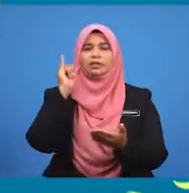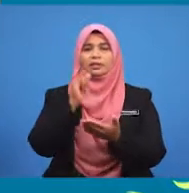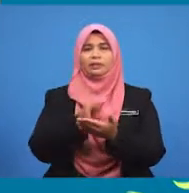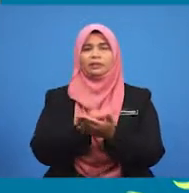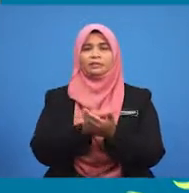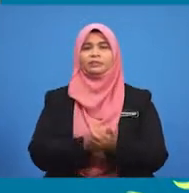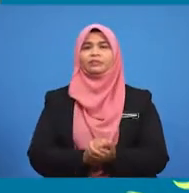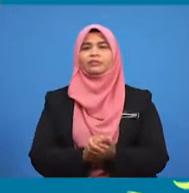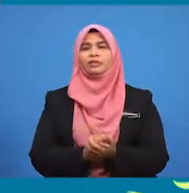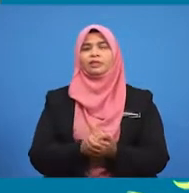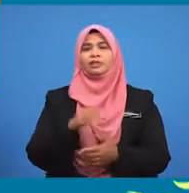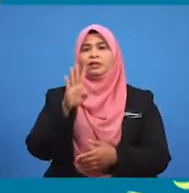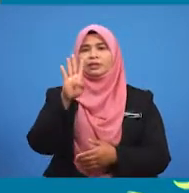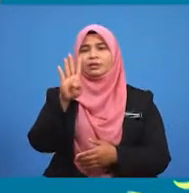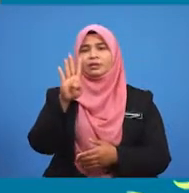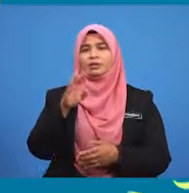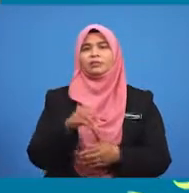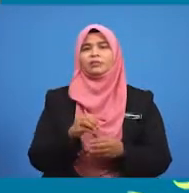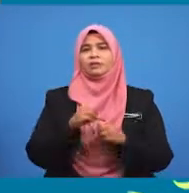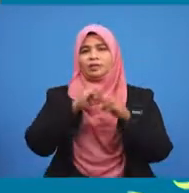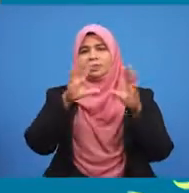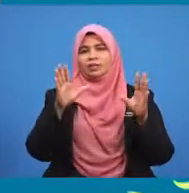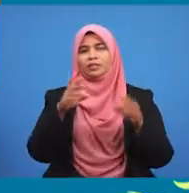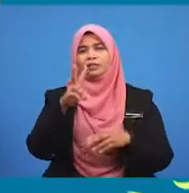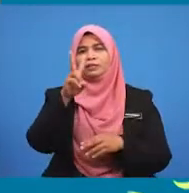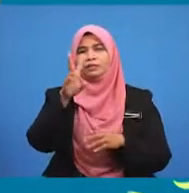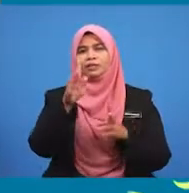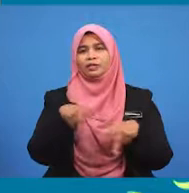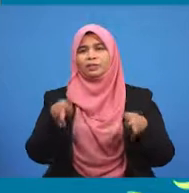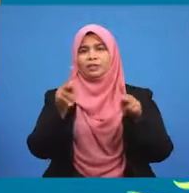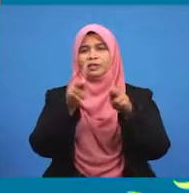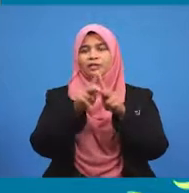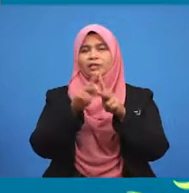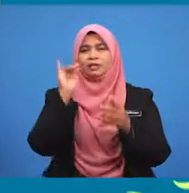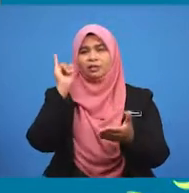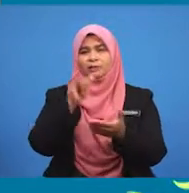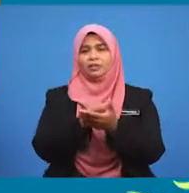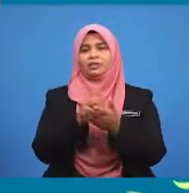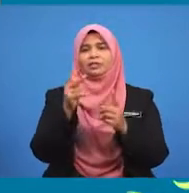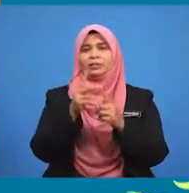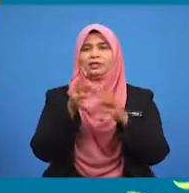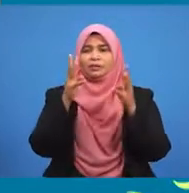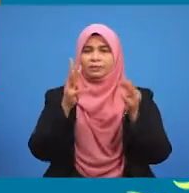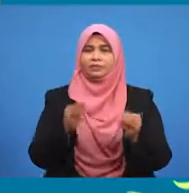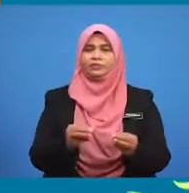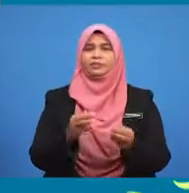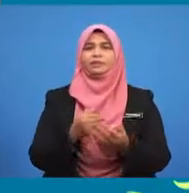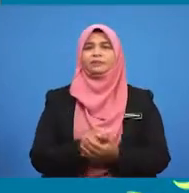iman. Yang keempat, menerangkan dua kepentingan iman kepada